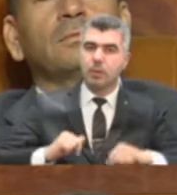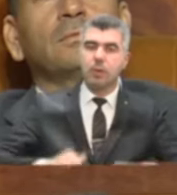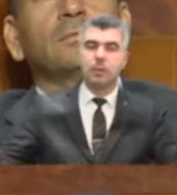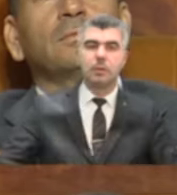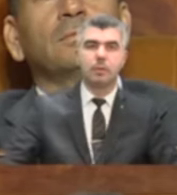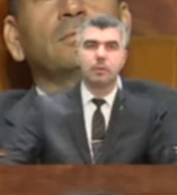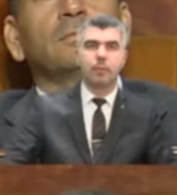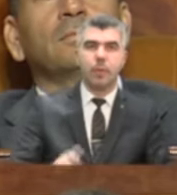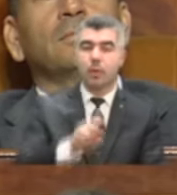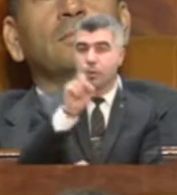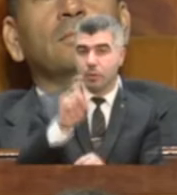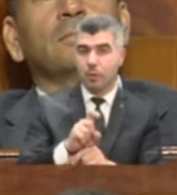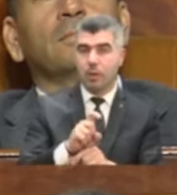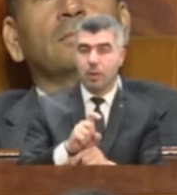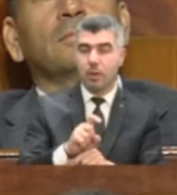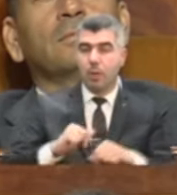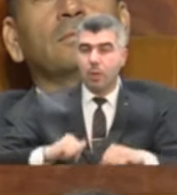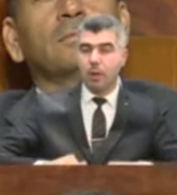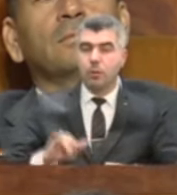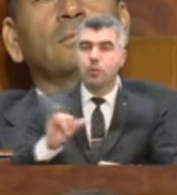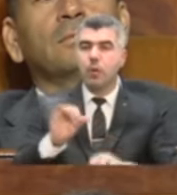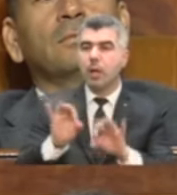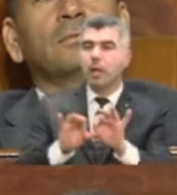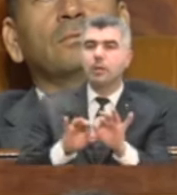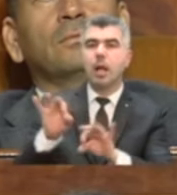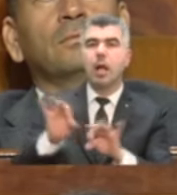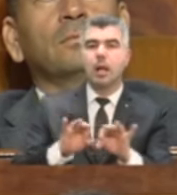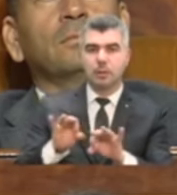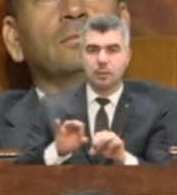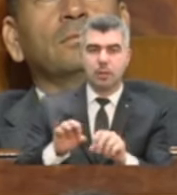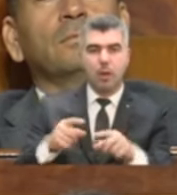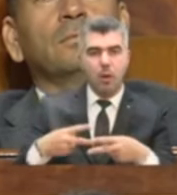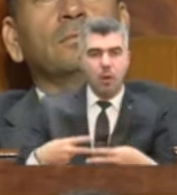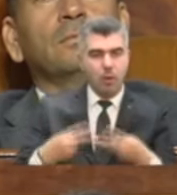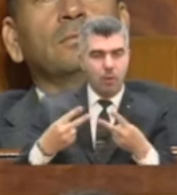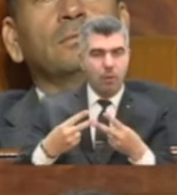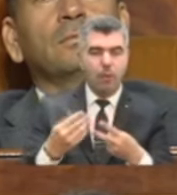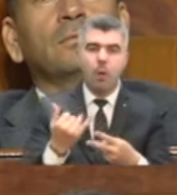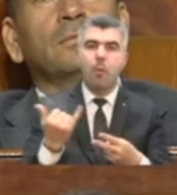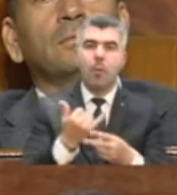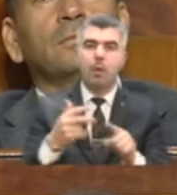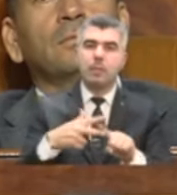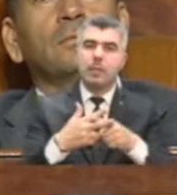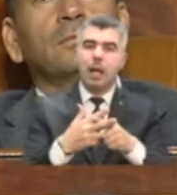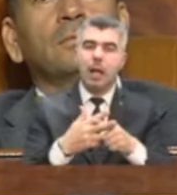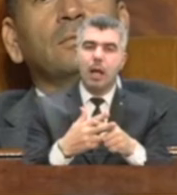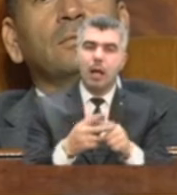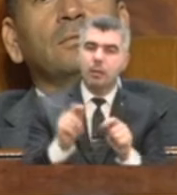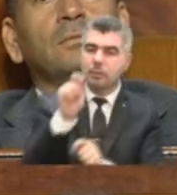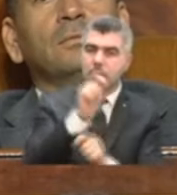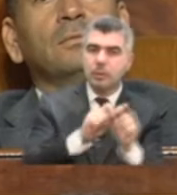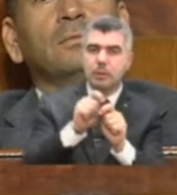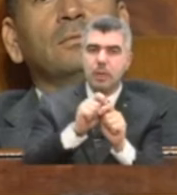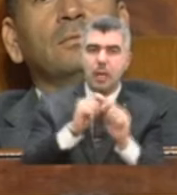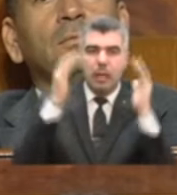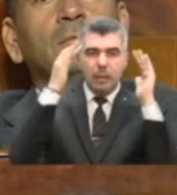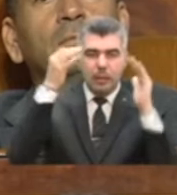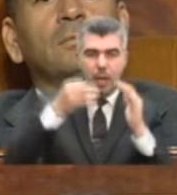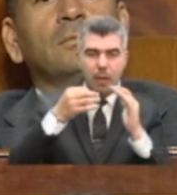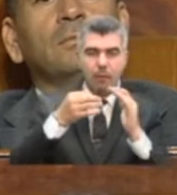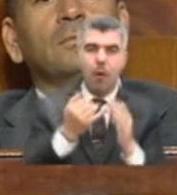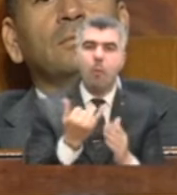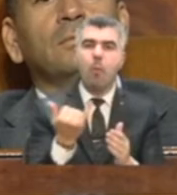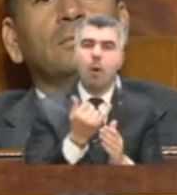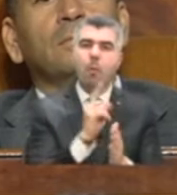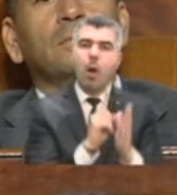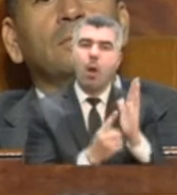الوزير، نسائلكم سيد الوزير عن الإجراءات التي اتخذتموها من أجل تطوير الصناعة الثقافية، وما هي الأولويات